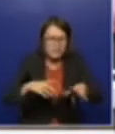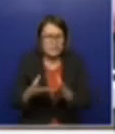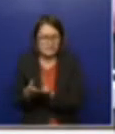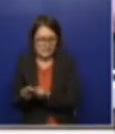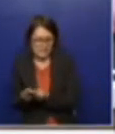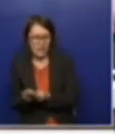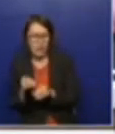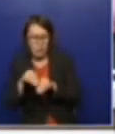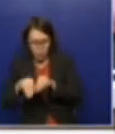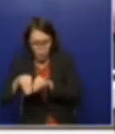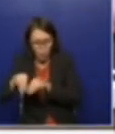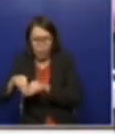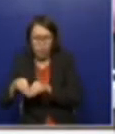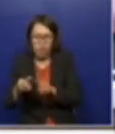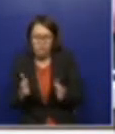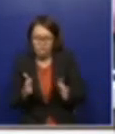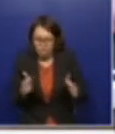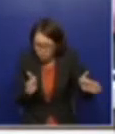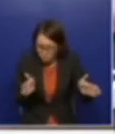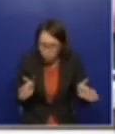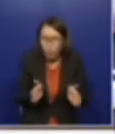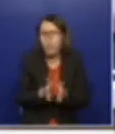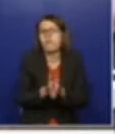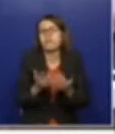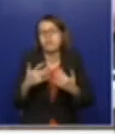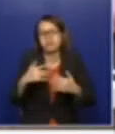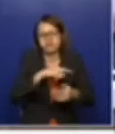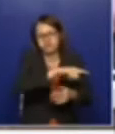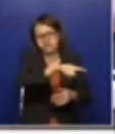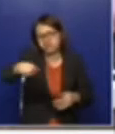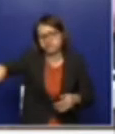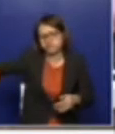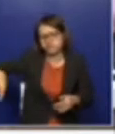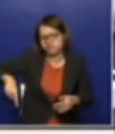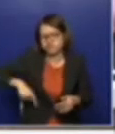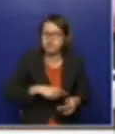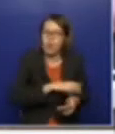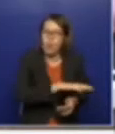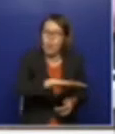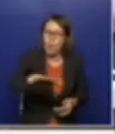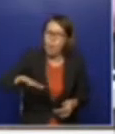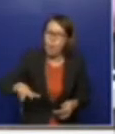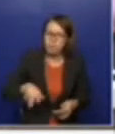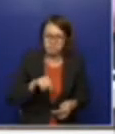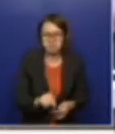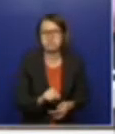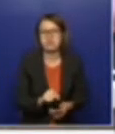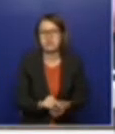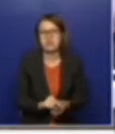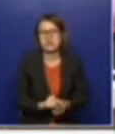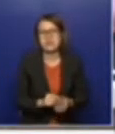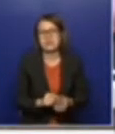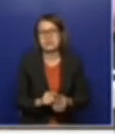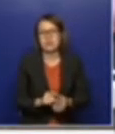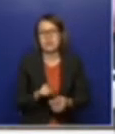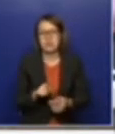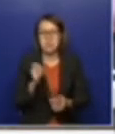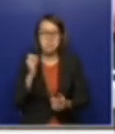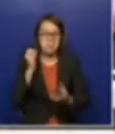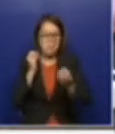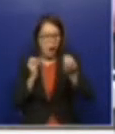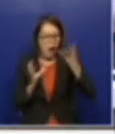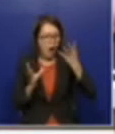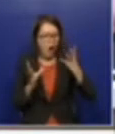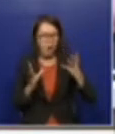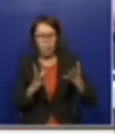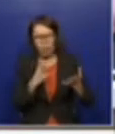ของชาวบ้านท่านประกาศครอบไปหมดเลยถือรวมว่าเป็นเขตป่าเสื่อมโทร